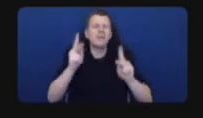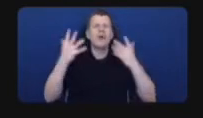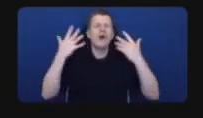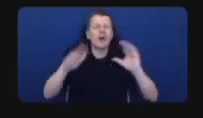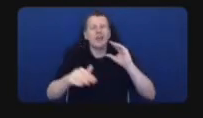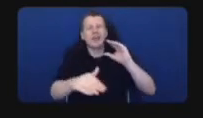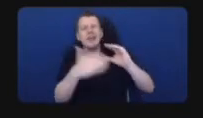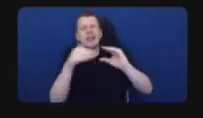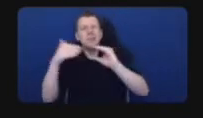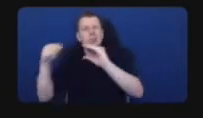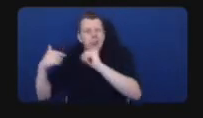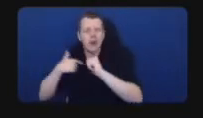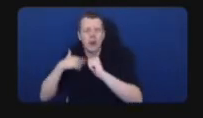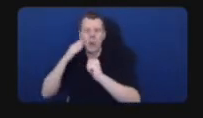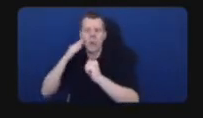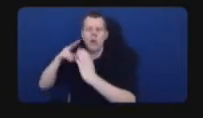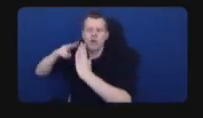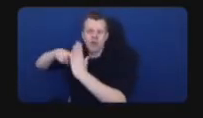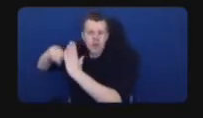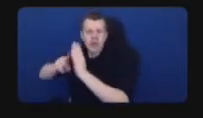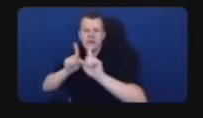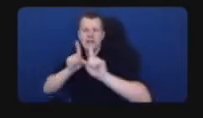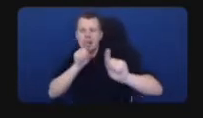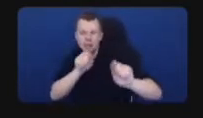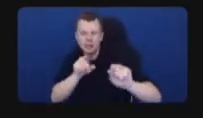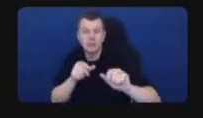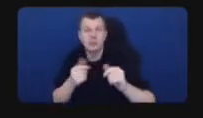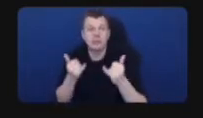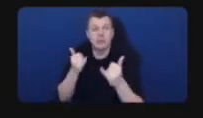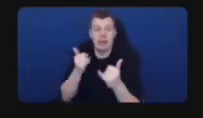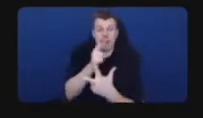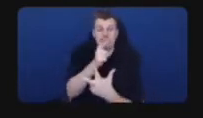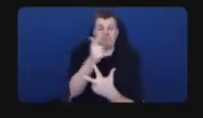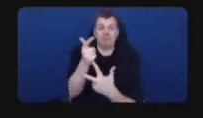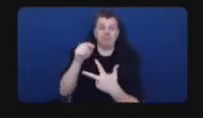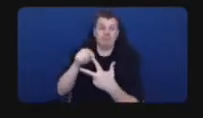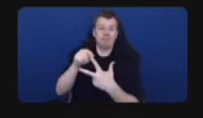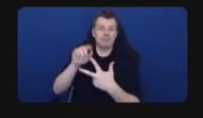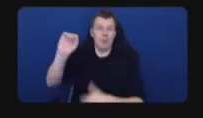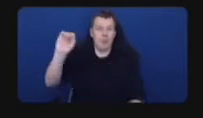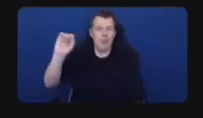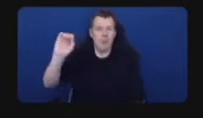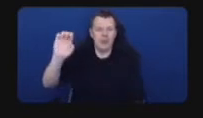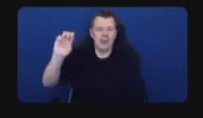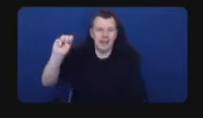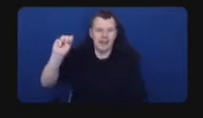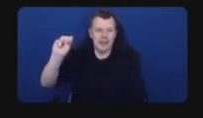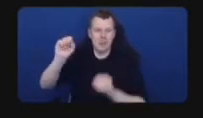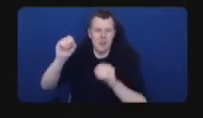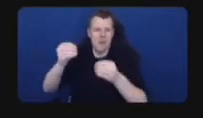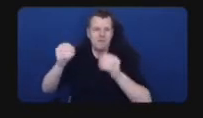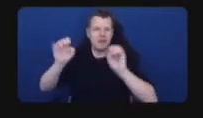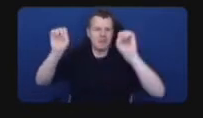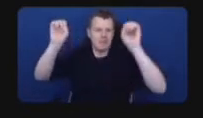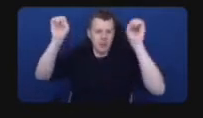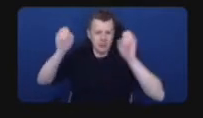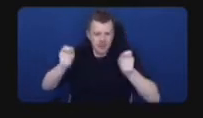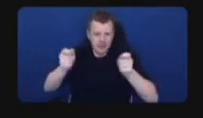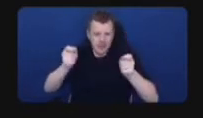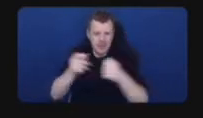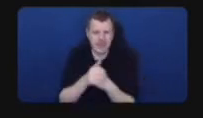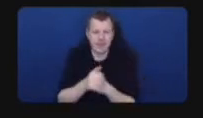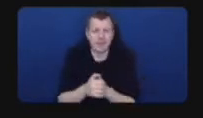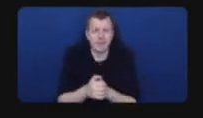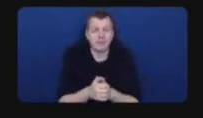的话呢，你们可以用Q&A， 就是问答框来问任何问题。